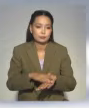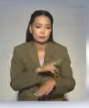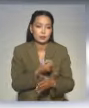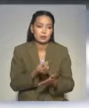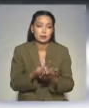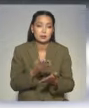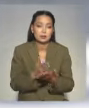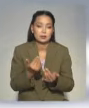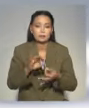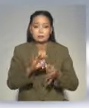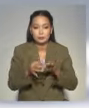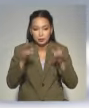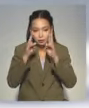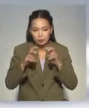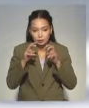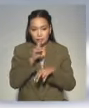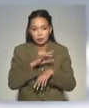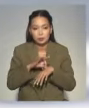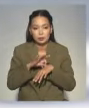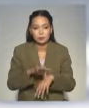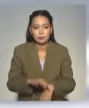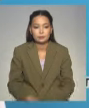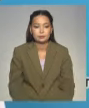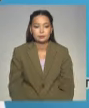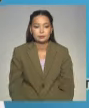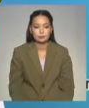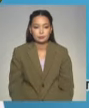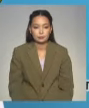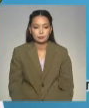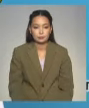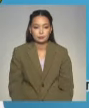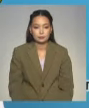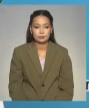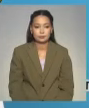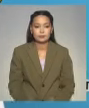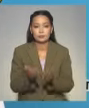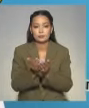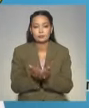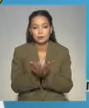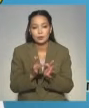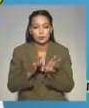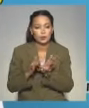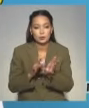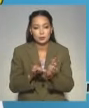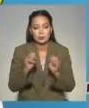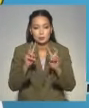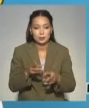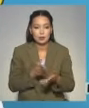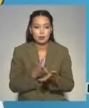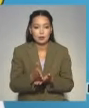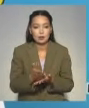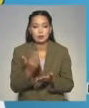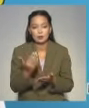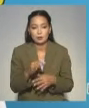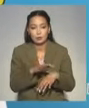Аталған жайт бойынша тергеп тексеру жұмыстары жүргізілуде. Екі қайықта адамдарды серуендетуге бағытталған қайықта қазіргі